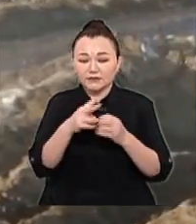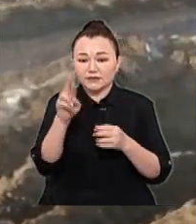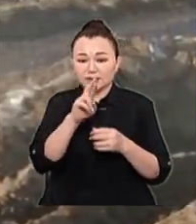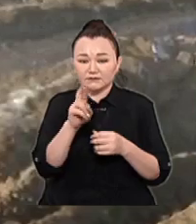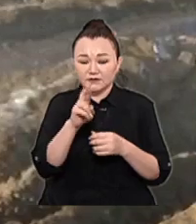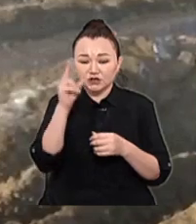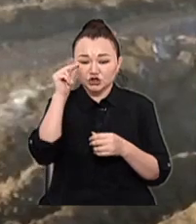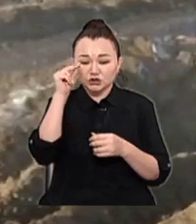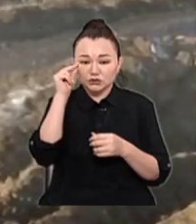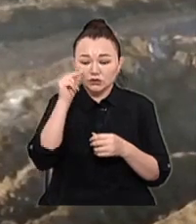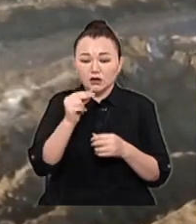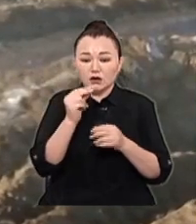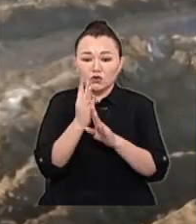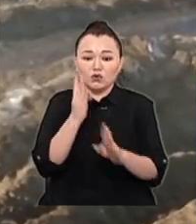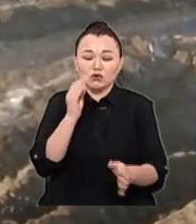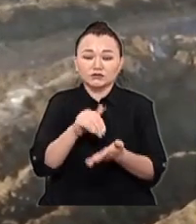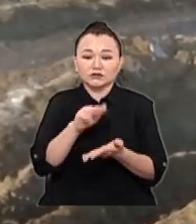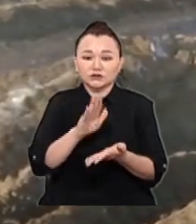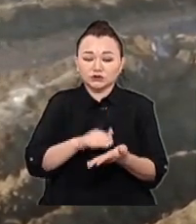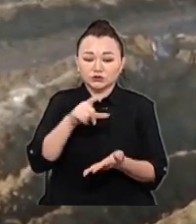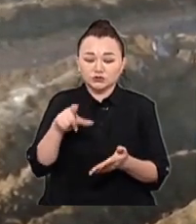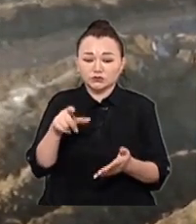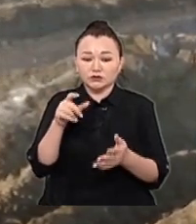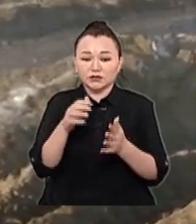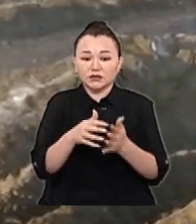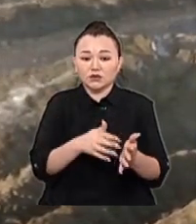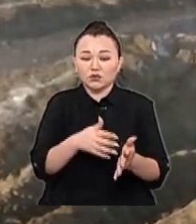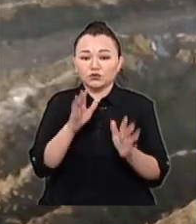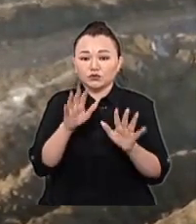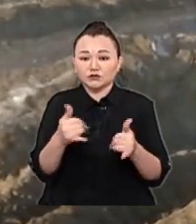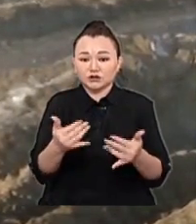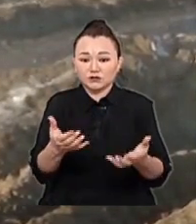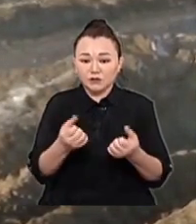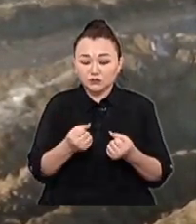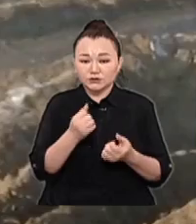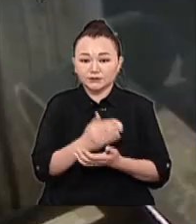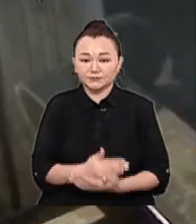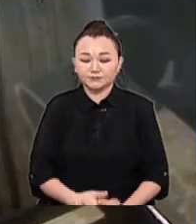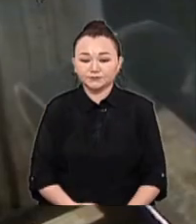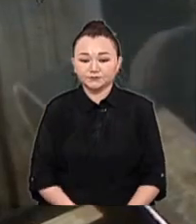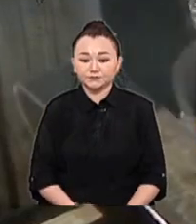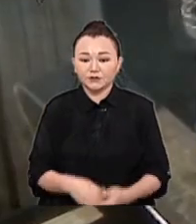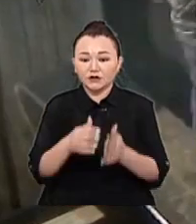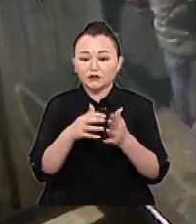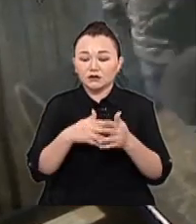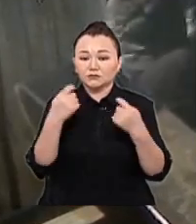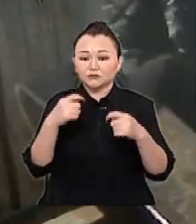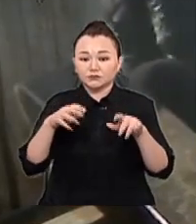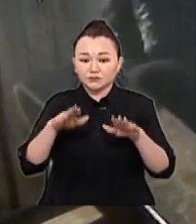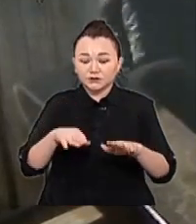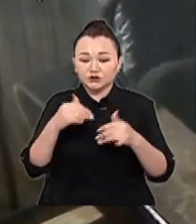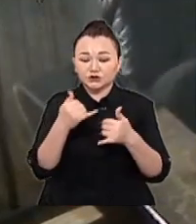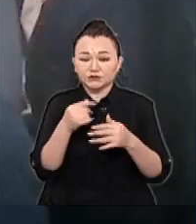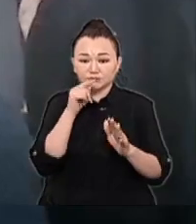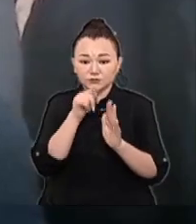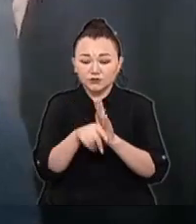күні кезекке жазылған тұрғындар қатты отынға енді ғана қол жеткізіп жатыр екен. Көмір сататын орынға кіре берісте